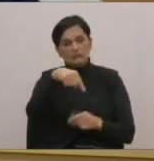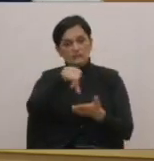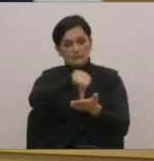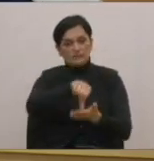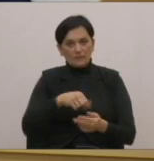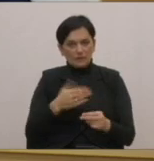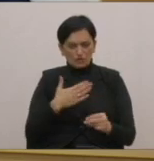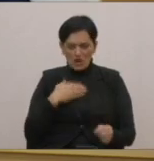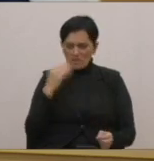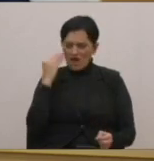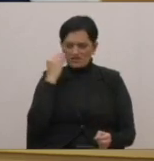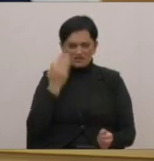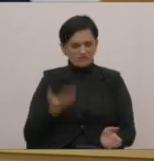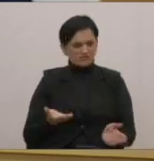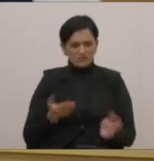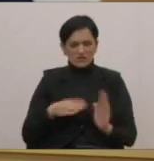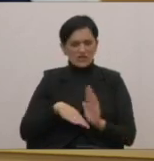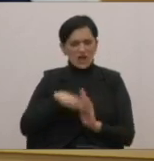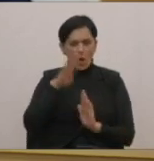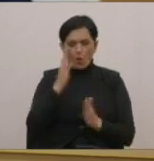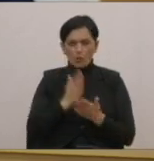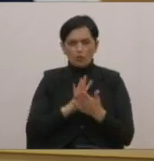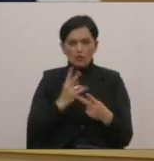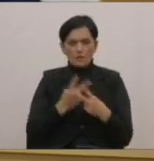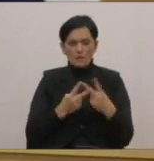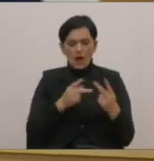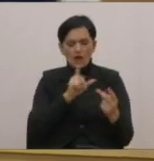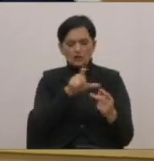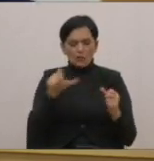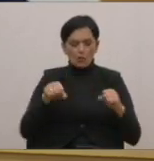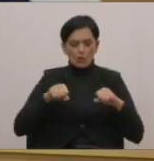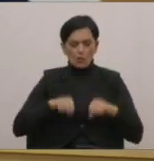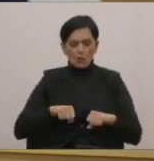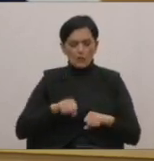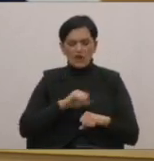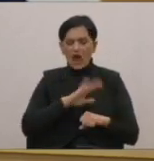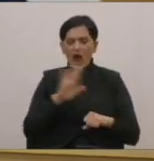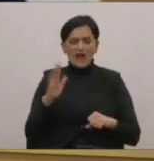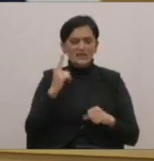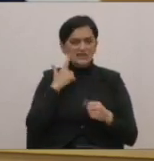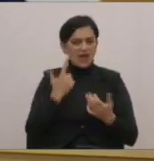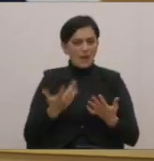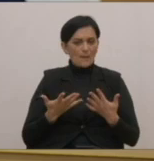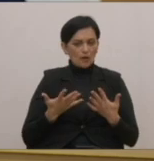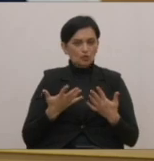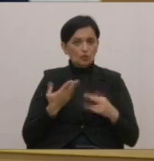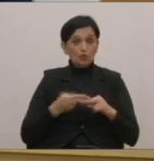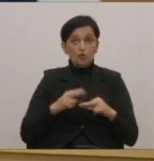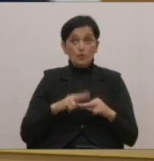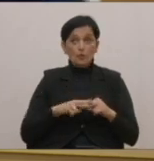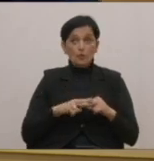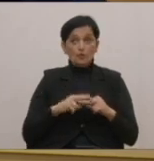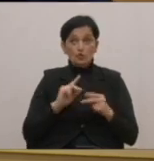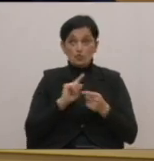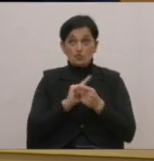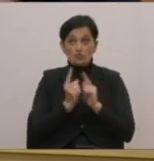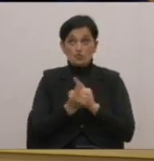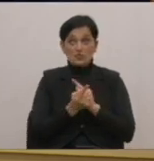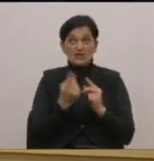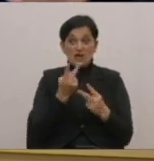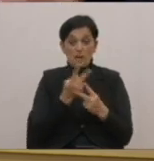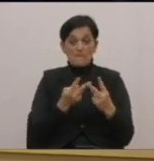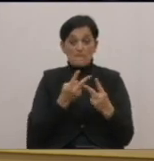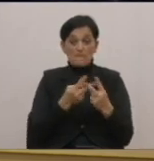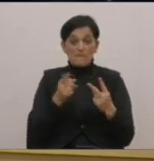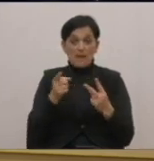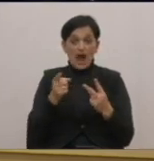აზრით ეს არანაირად არ არის გაუმჯობესება პატიმართა უფლებების, არც ეფექტურობის, ჩემი აზრით, იმიტომ რომ თუ პირიქით აი პატიმარსაც კი